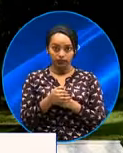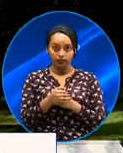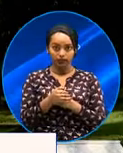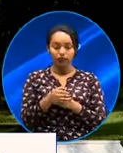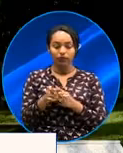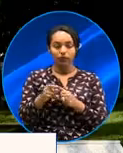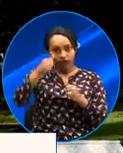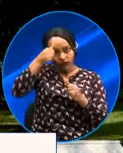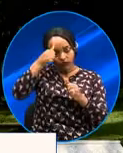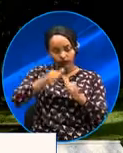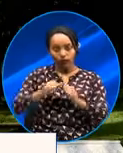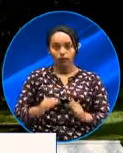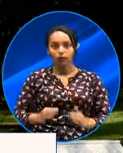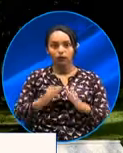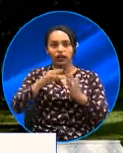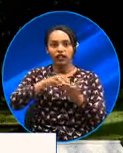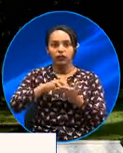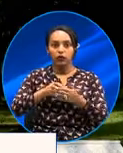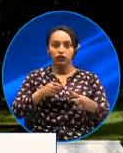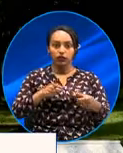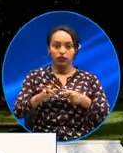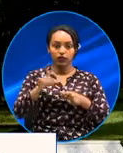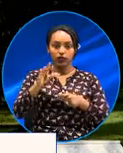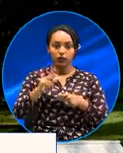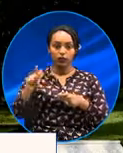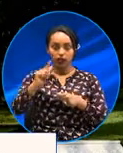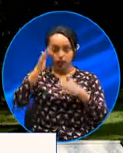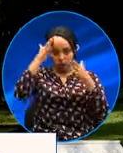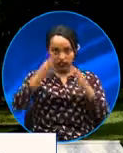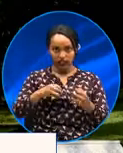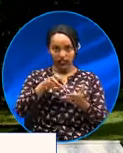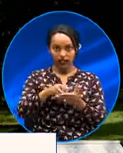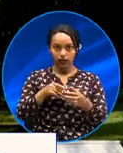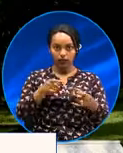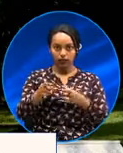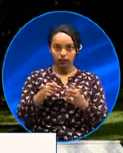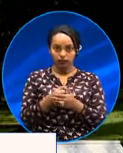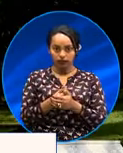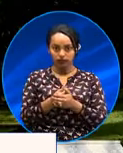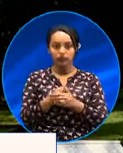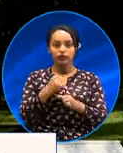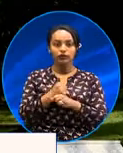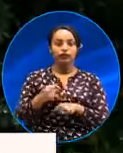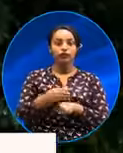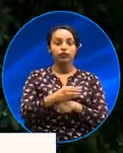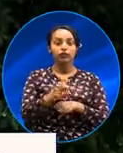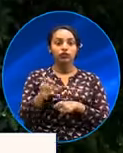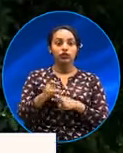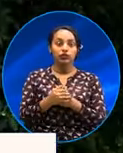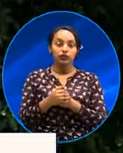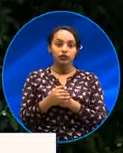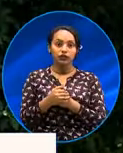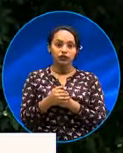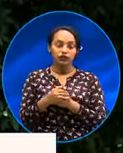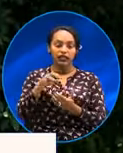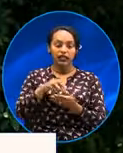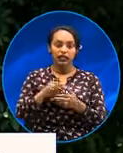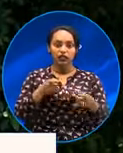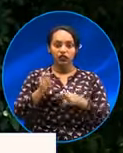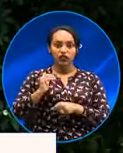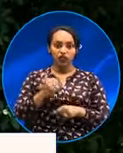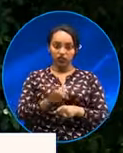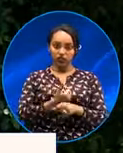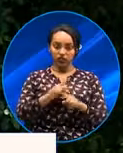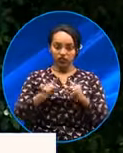ይሄንኑ መታሰቢያ ሐውልት የከተማ አስተዳደሩ ካቢኔ ወስኖ በከተማ አስተዳደሩ በጀት እንዲሰራ ተደርጓል። የከተማ አስተዳደራችን